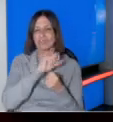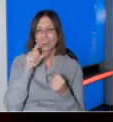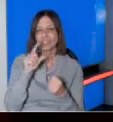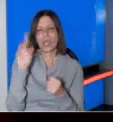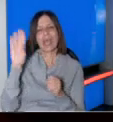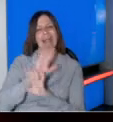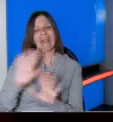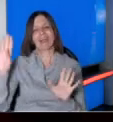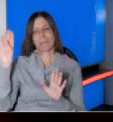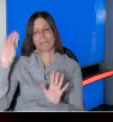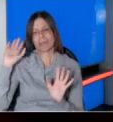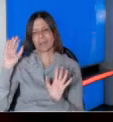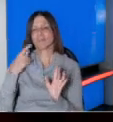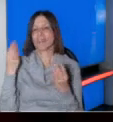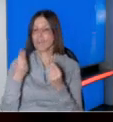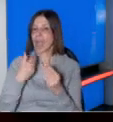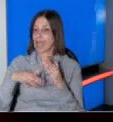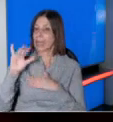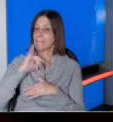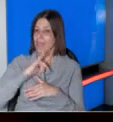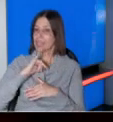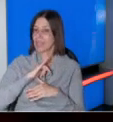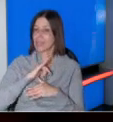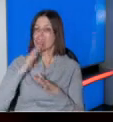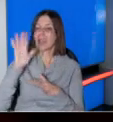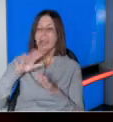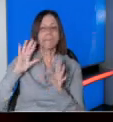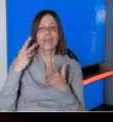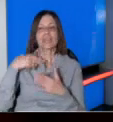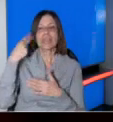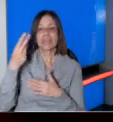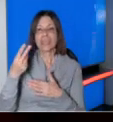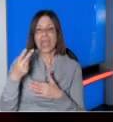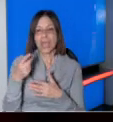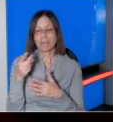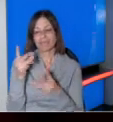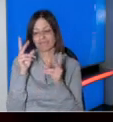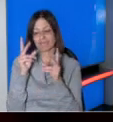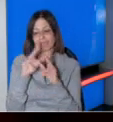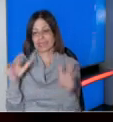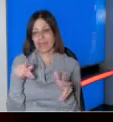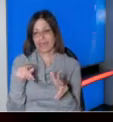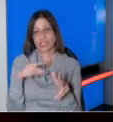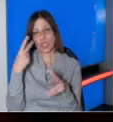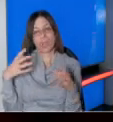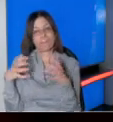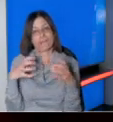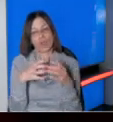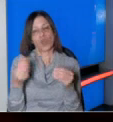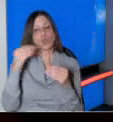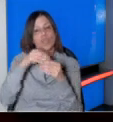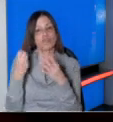רק נתניהו. ואני חושב שהדבר הכי מעניין, זה גם מה יהיה בקונסטלציה כזאת, יהיה לנו מפלגות נוספות